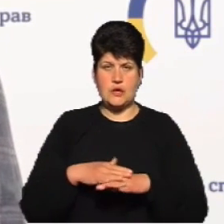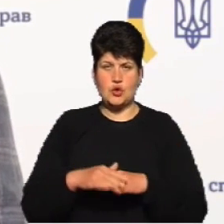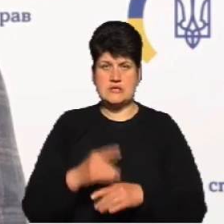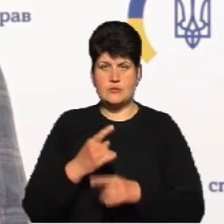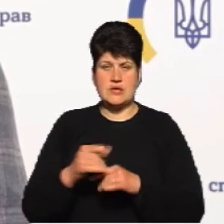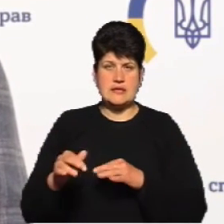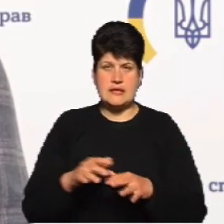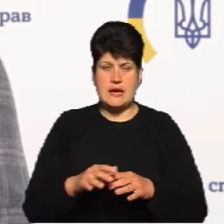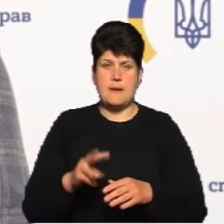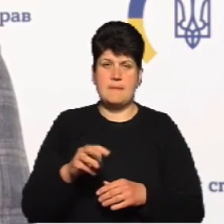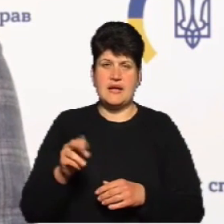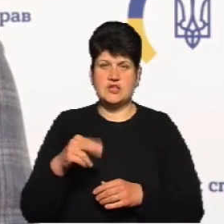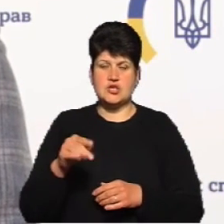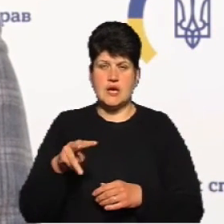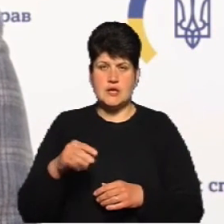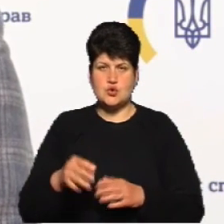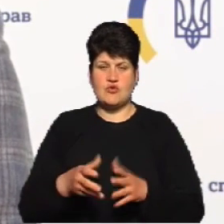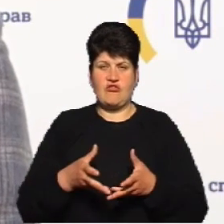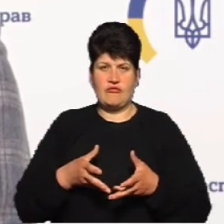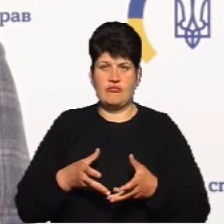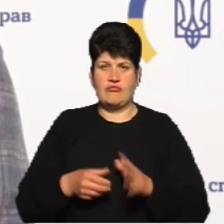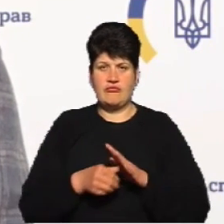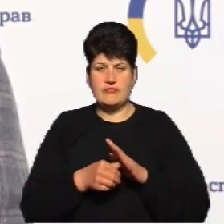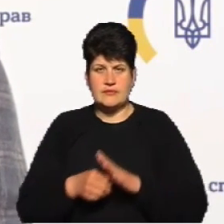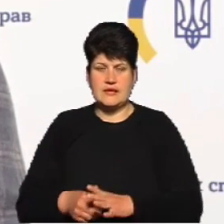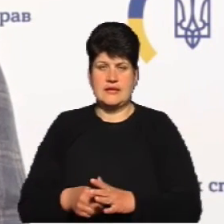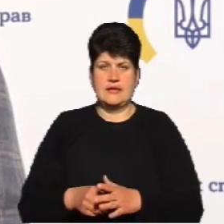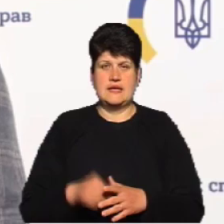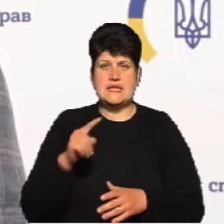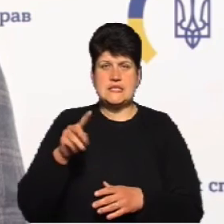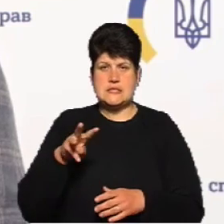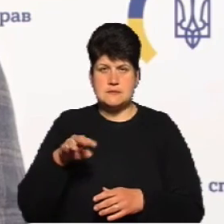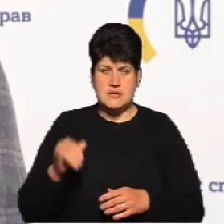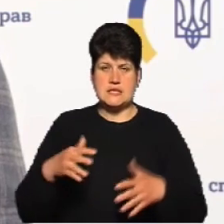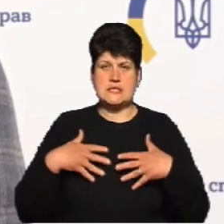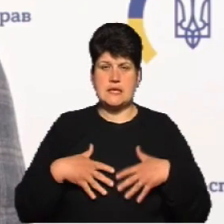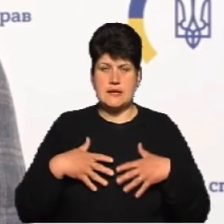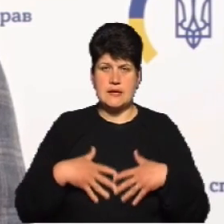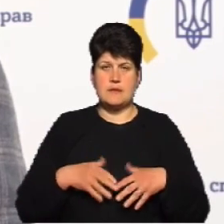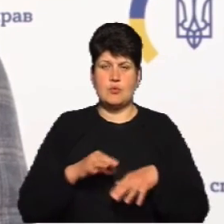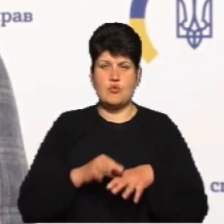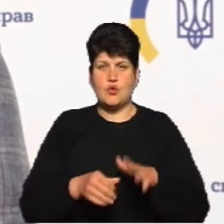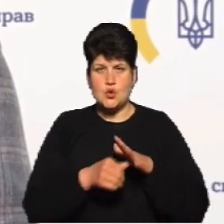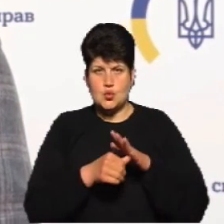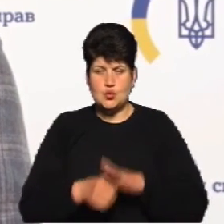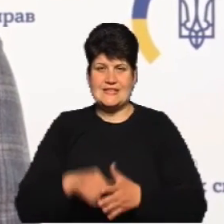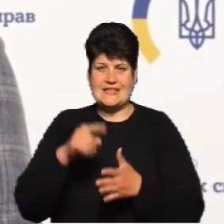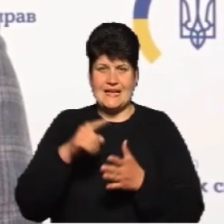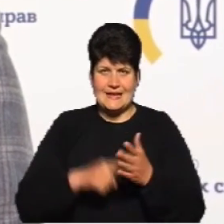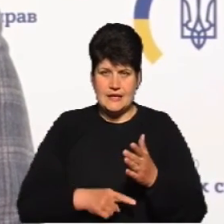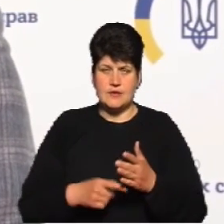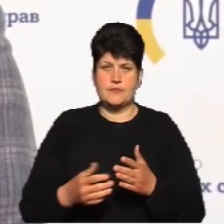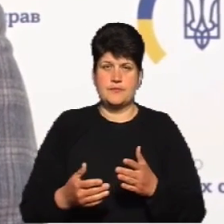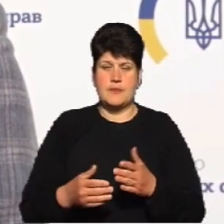Меджлісу, витісняє незалежні ЗМІ з окупованого Криму, проводить утиски за релігійною ознакою,